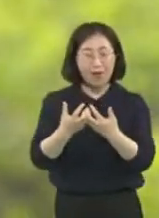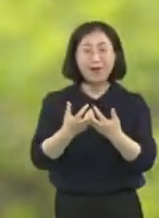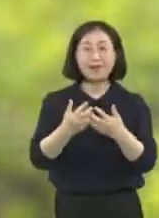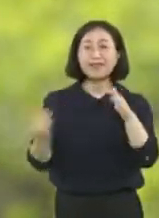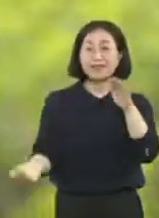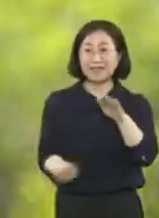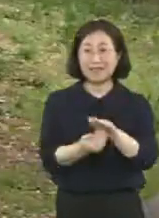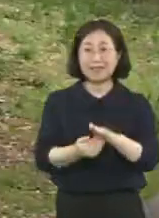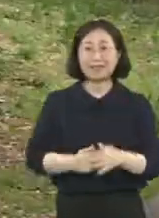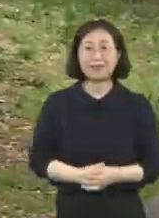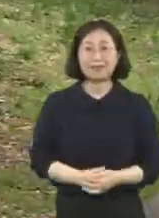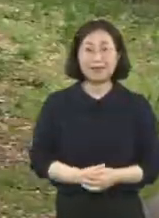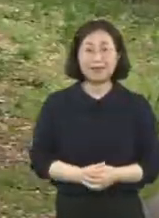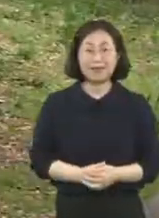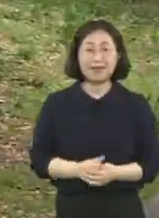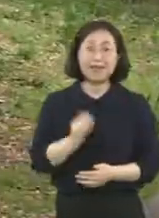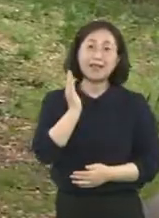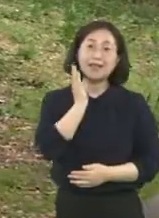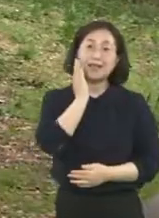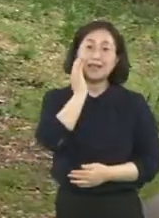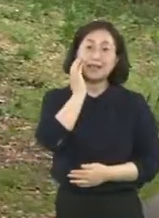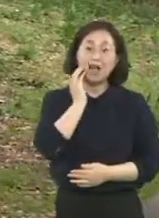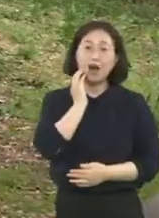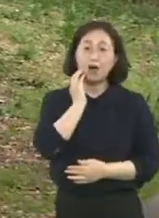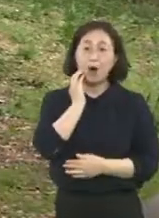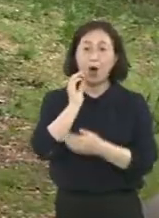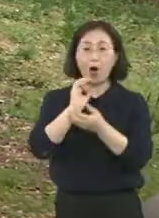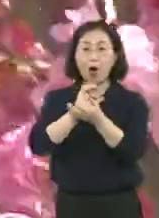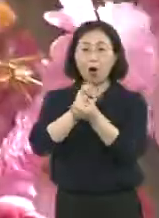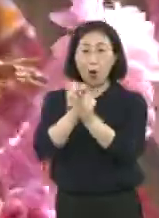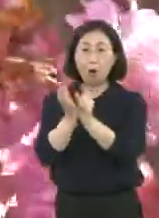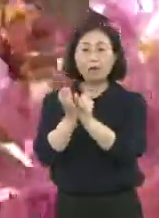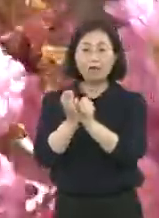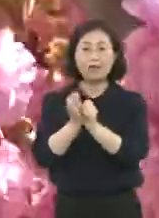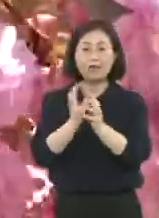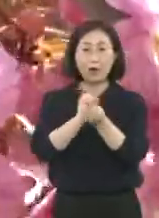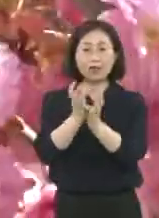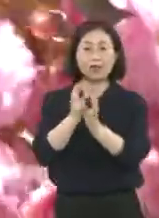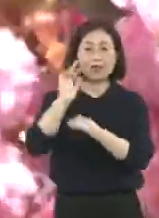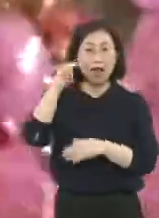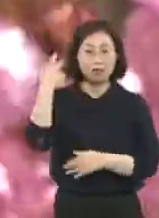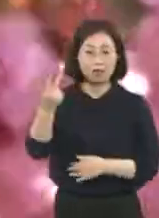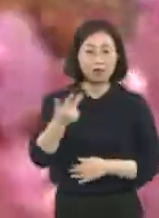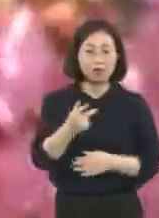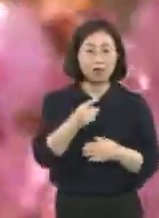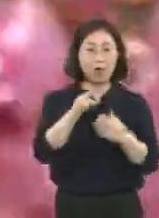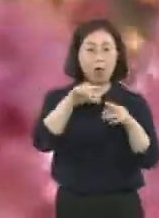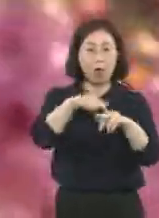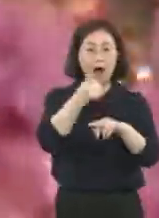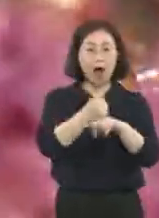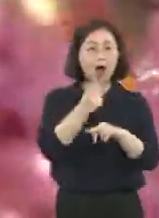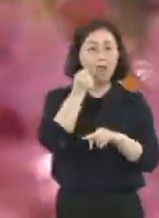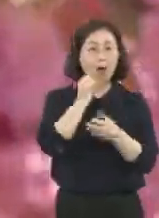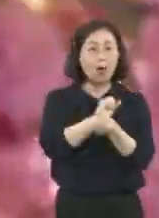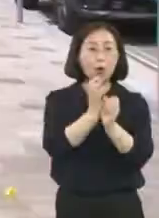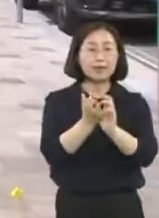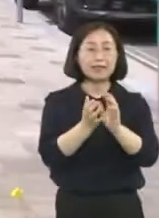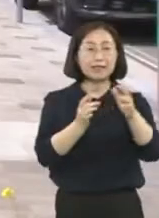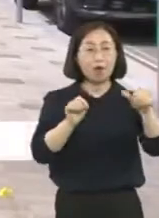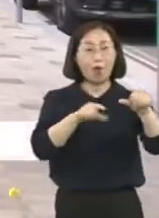피었습니다. 청벚꽃은 다음 주, 왕벚꽃은 그보다 조금 늦은 5월 상순까지 절정을 이룰